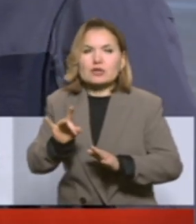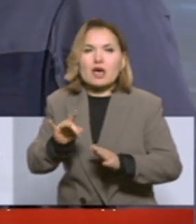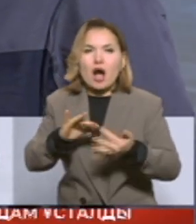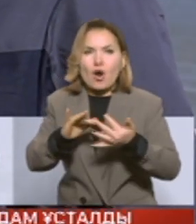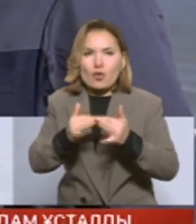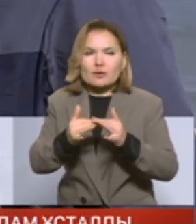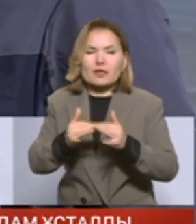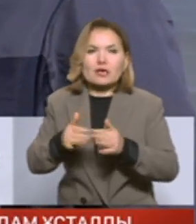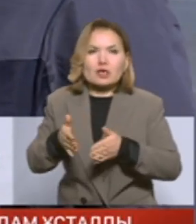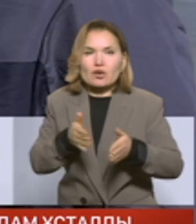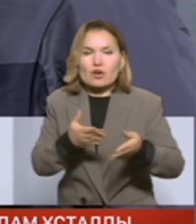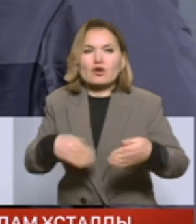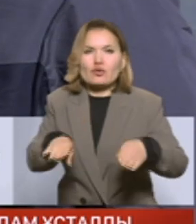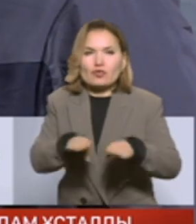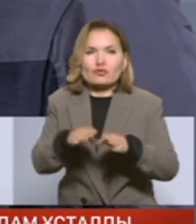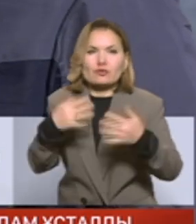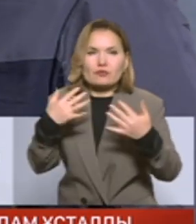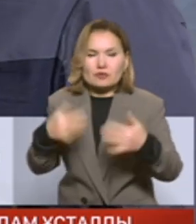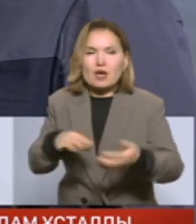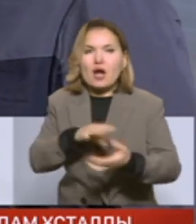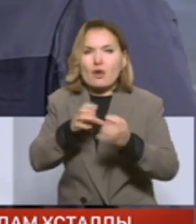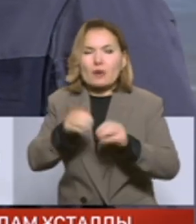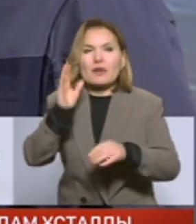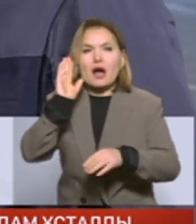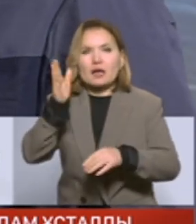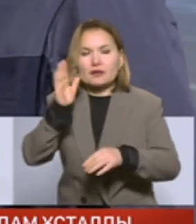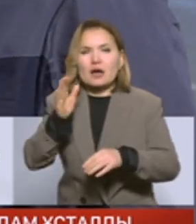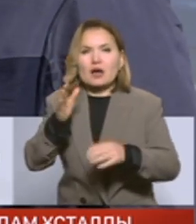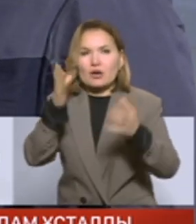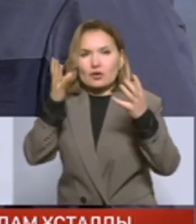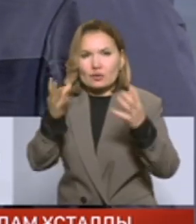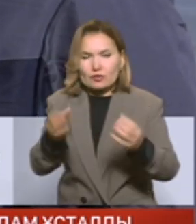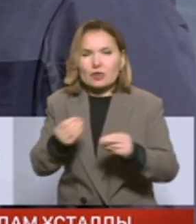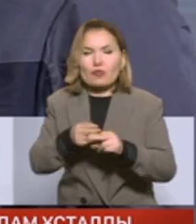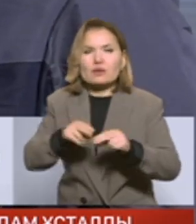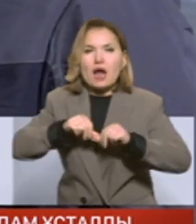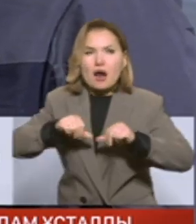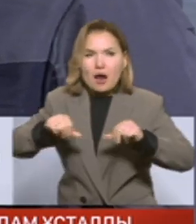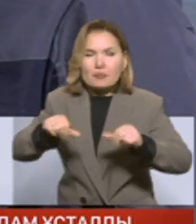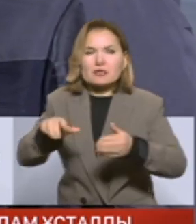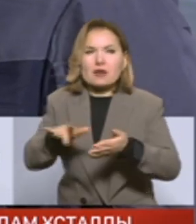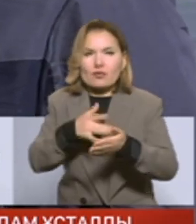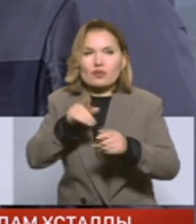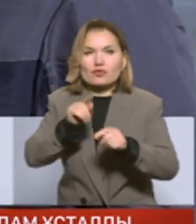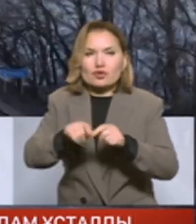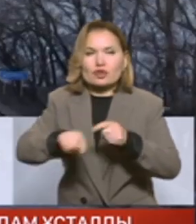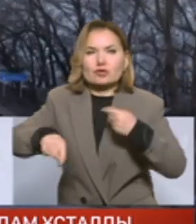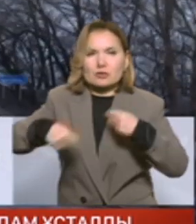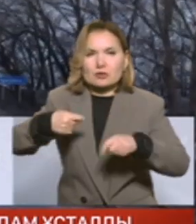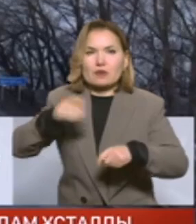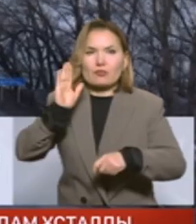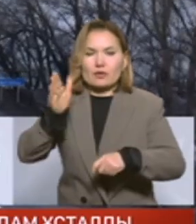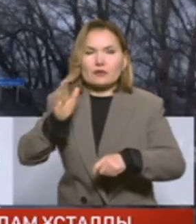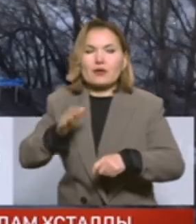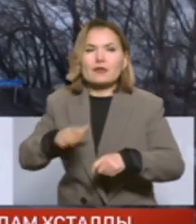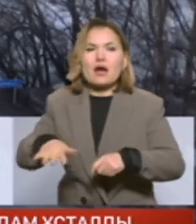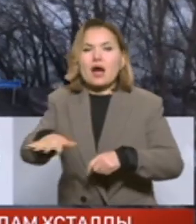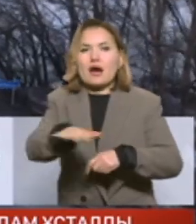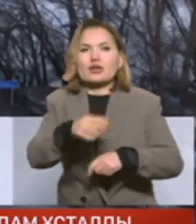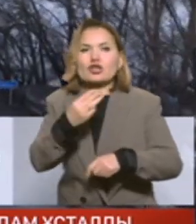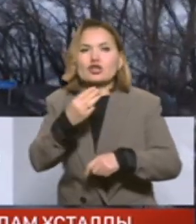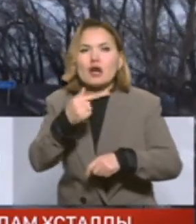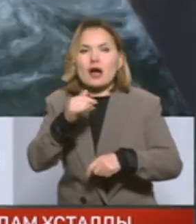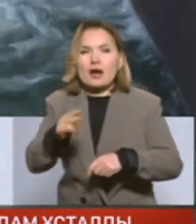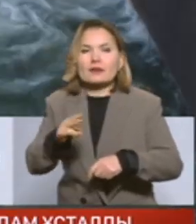салдарынан бару мүмкіндігі болмай отыр. Алайда алдағы уақытта сол мүмкіндіктерді қарастырып, барлық шығындар есептелетін болады. Аймақта Шаған,